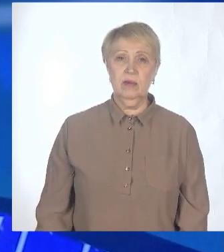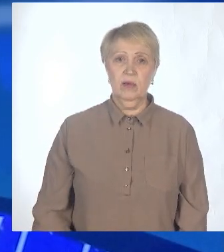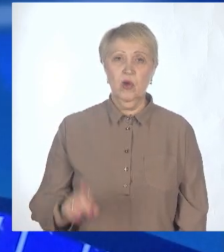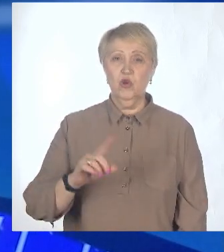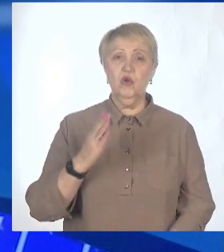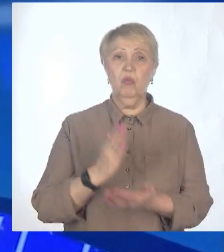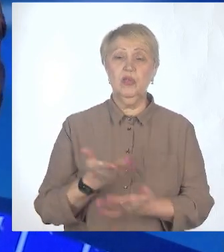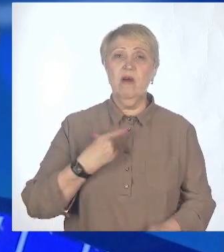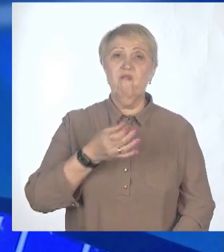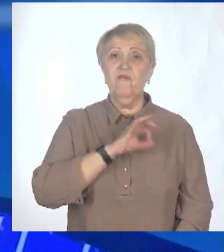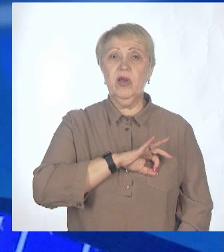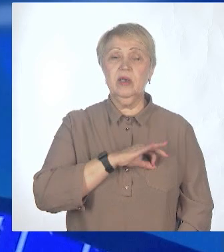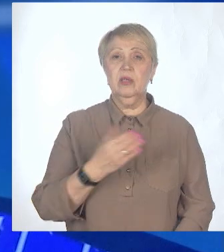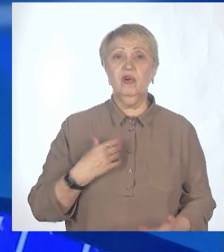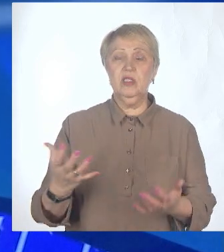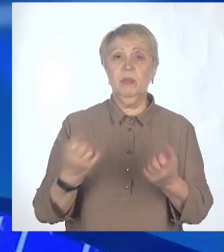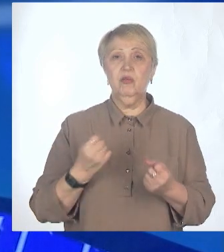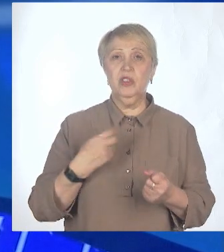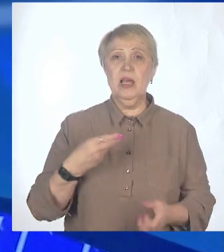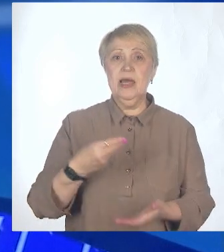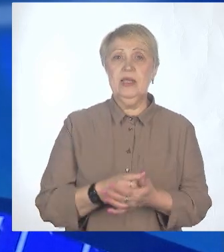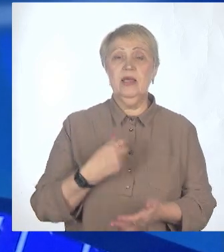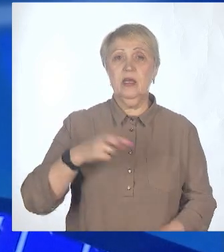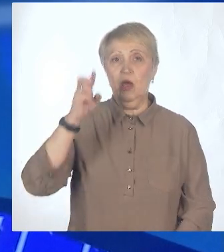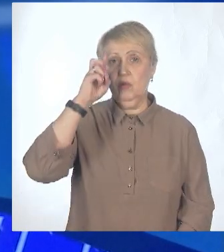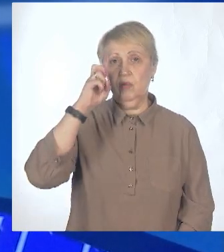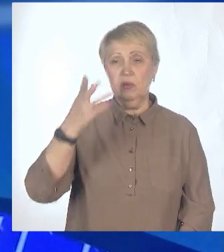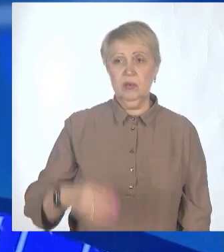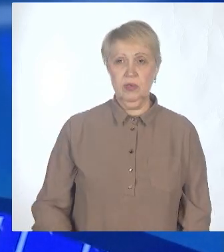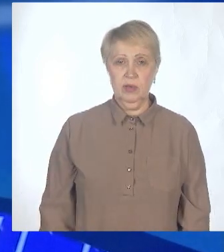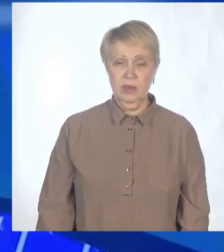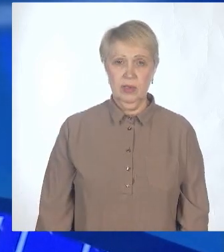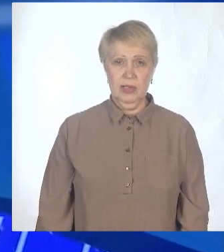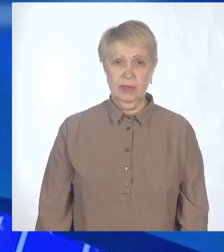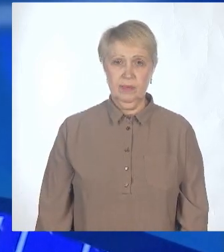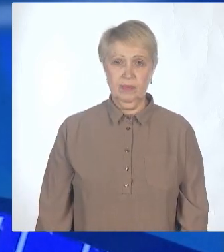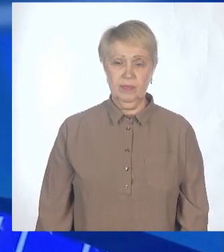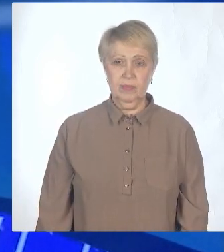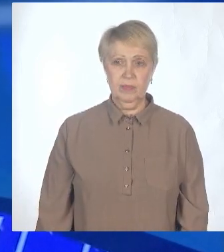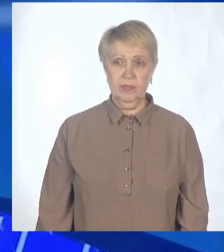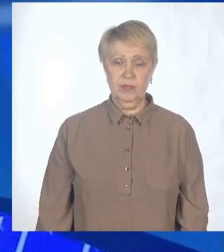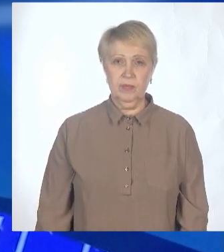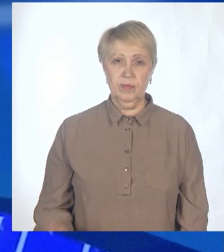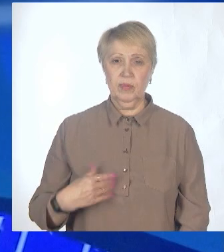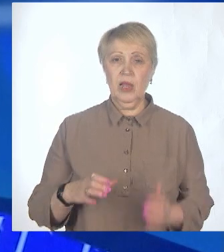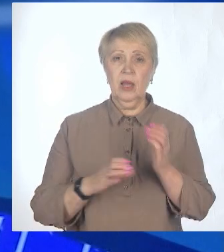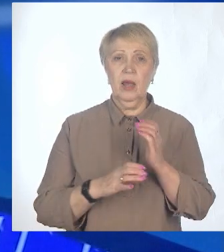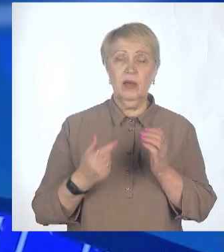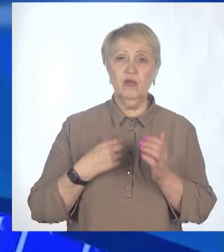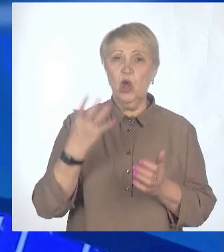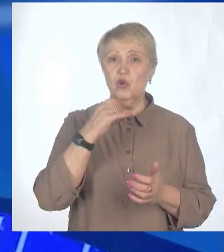будет выгоднее, получить деньги от государства и научить, и потерпеть что-то, либо сразу. Напоследок, буквально один вопрос.